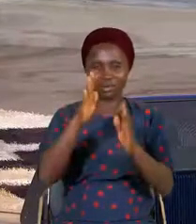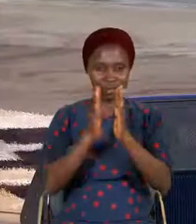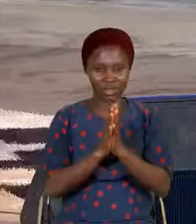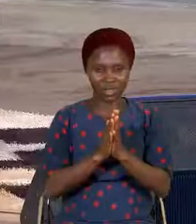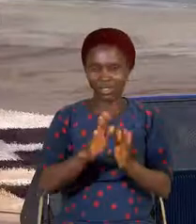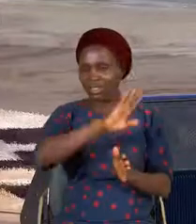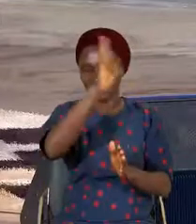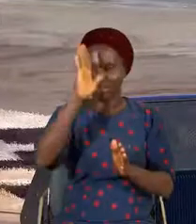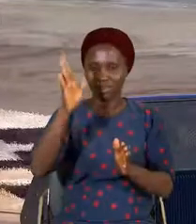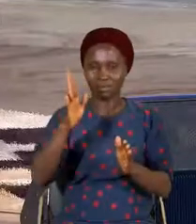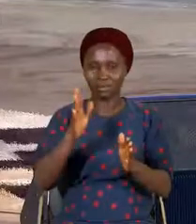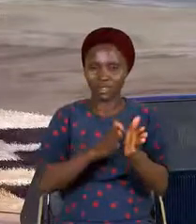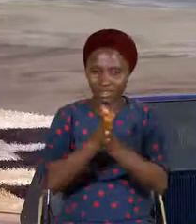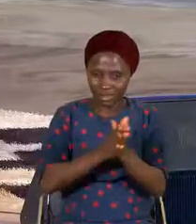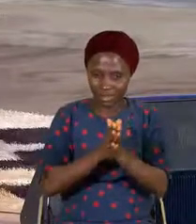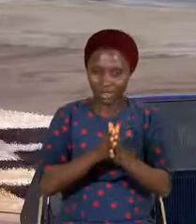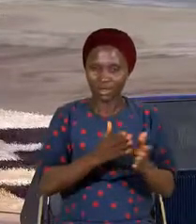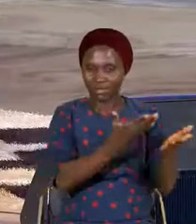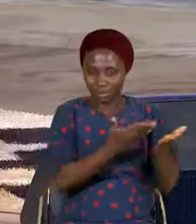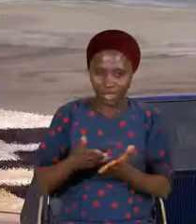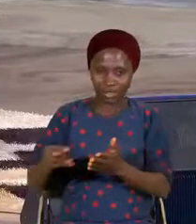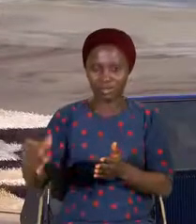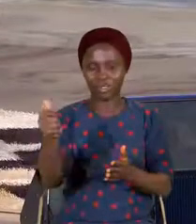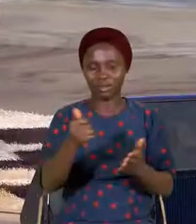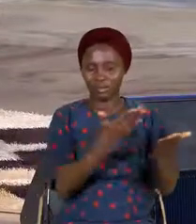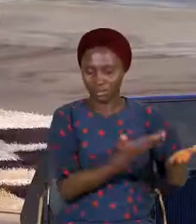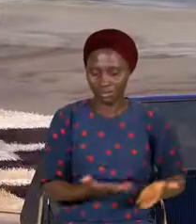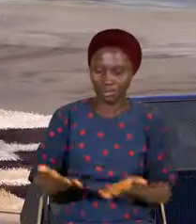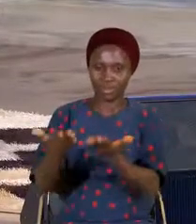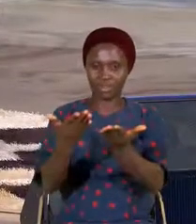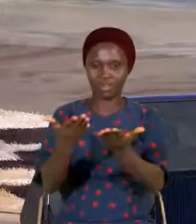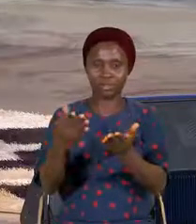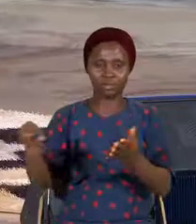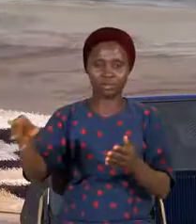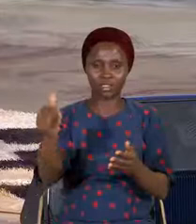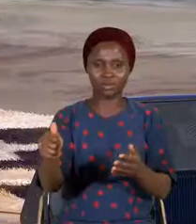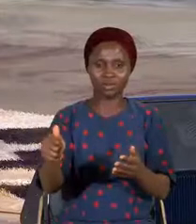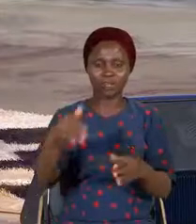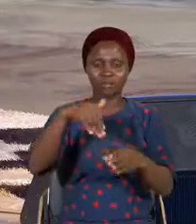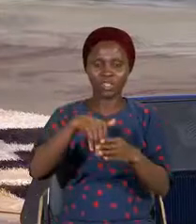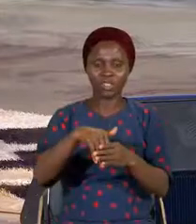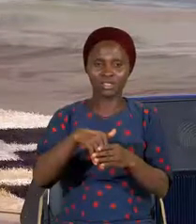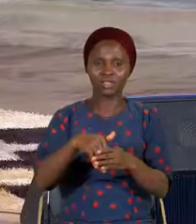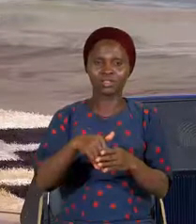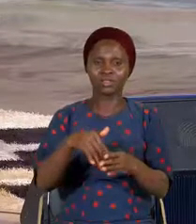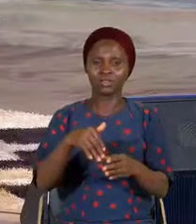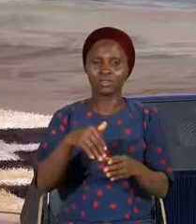jamais, ils ne se projettent pas devant, ils ne se présentent pas